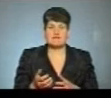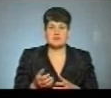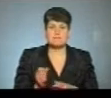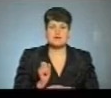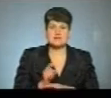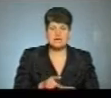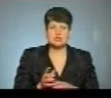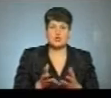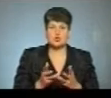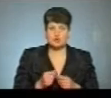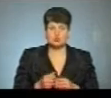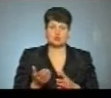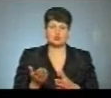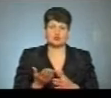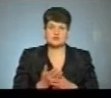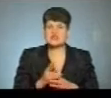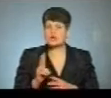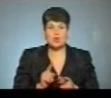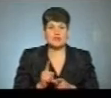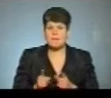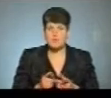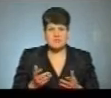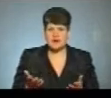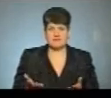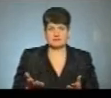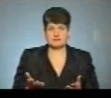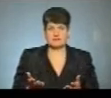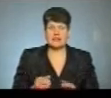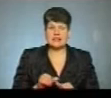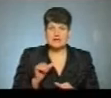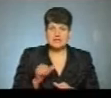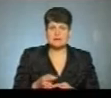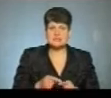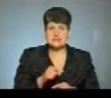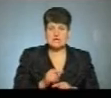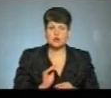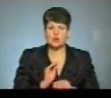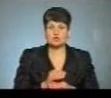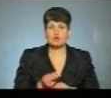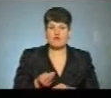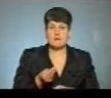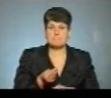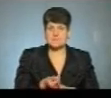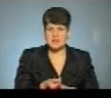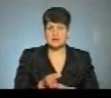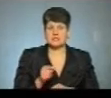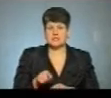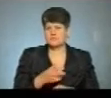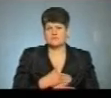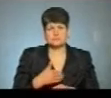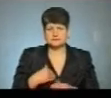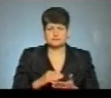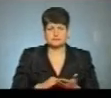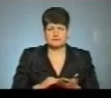розрахунку субсидії ніхто не поміняв. Крім цієї додаткової плати і те, що ми не хочу повторятися, те,